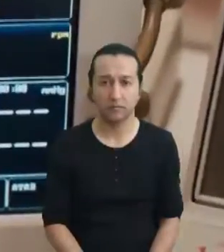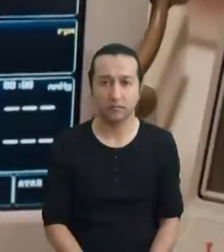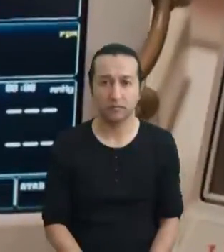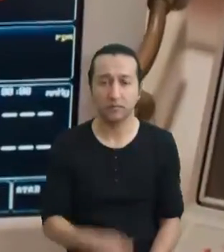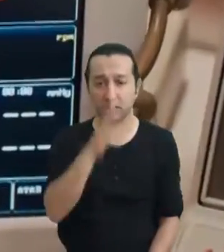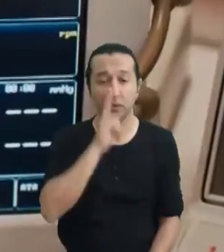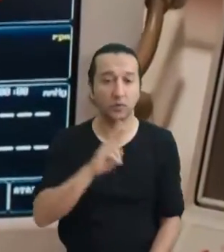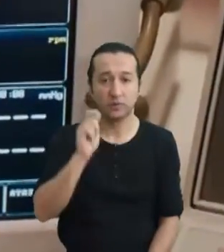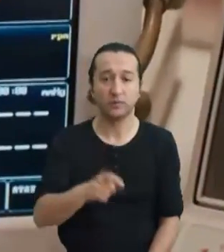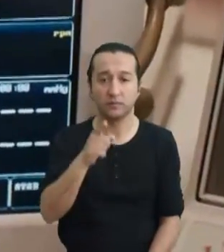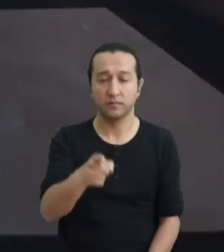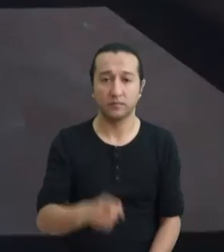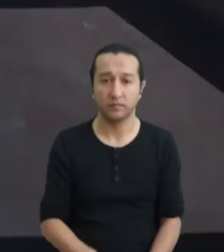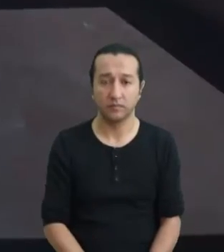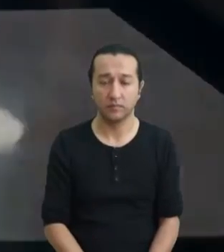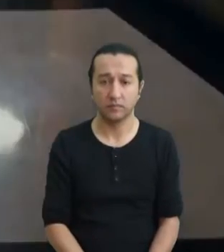200 jül.